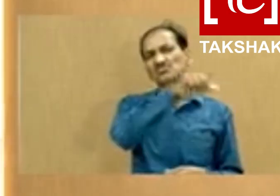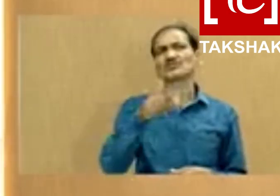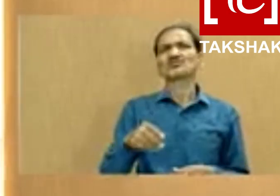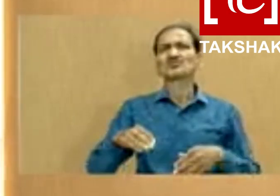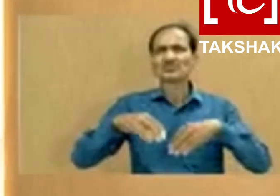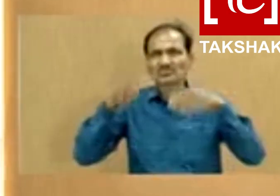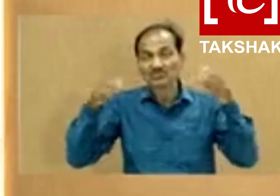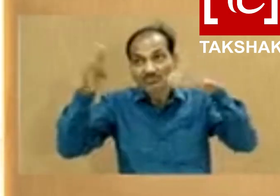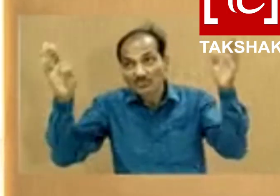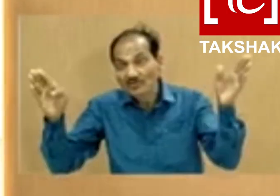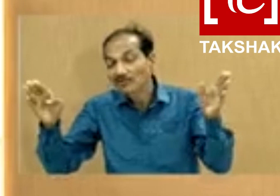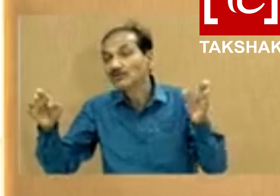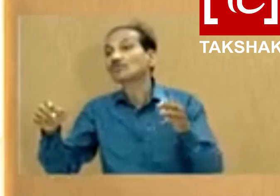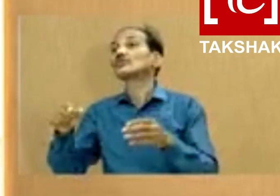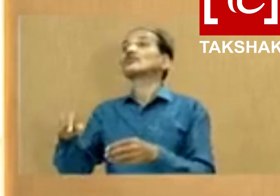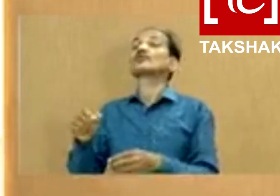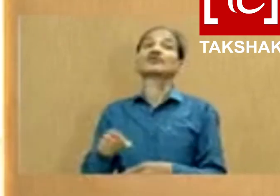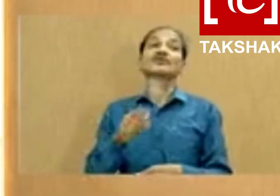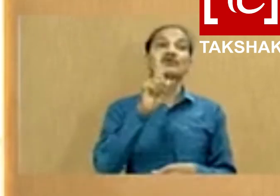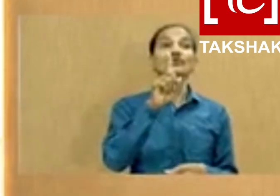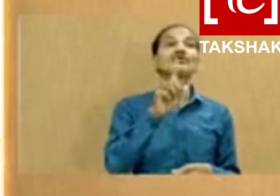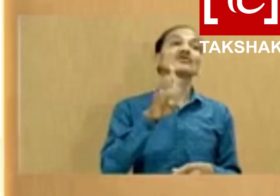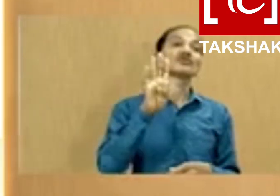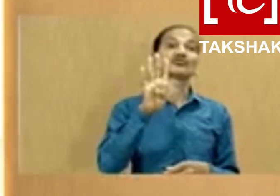ବନବାସରେ 14 ବର୍ଷ ରହିଲେ।